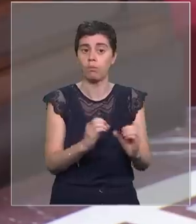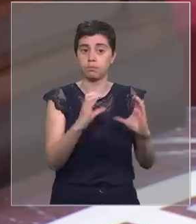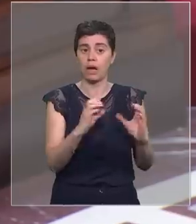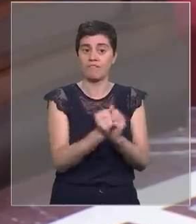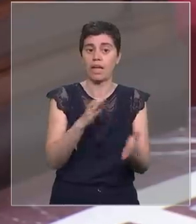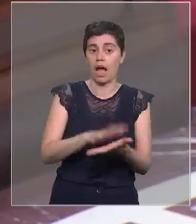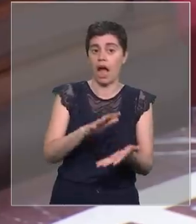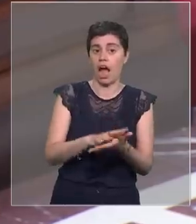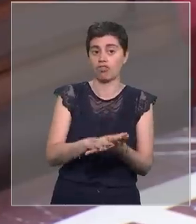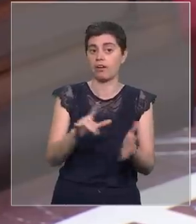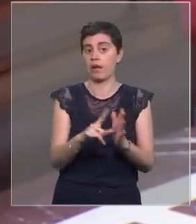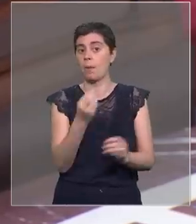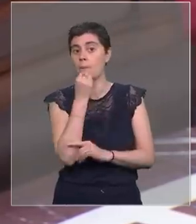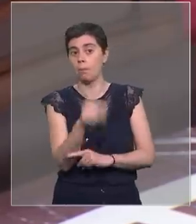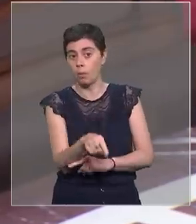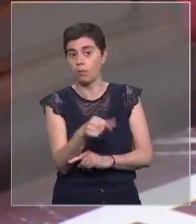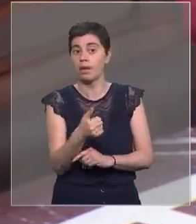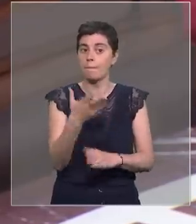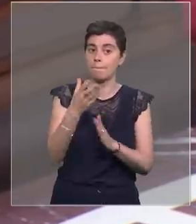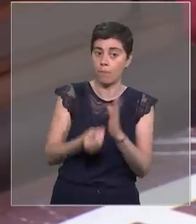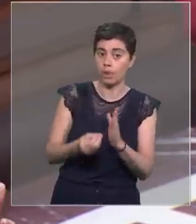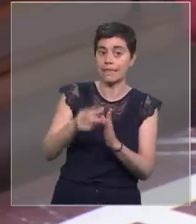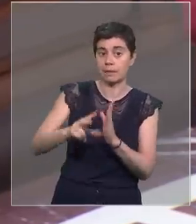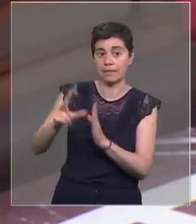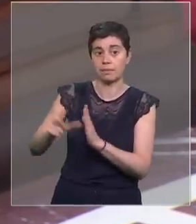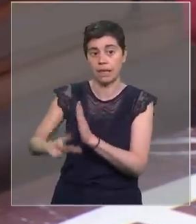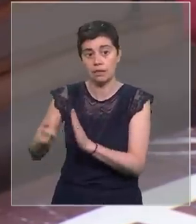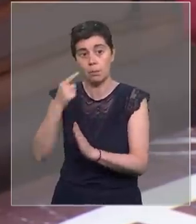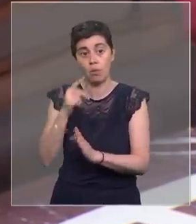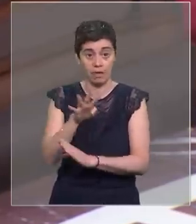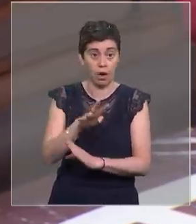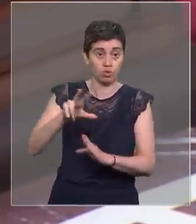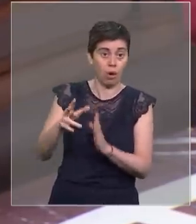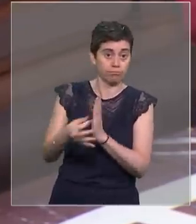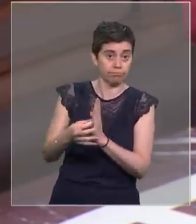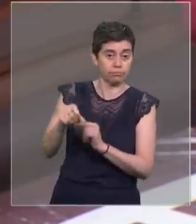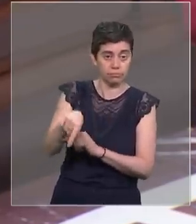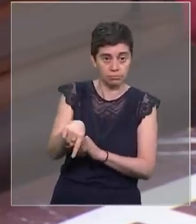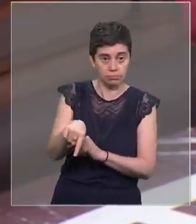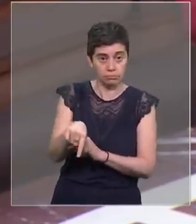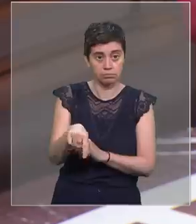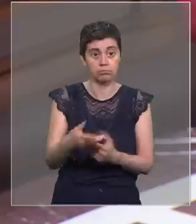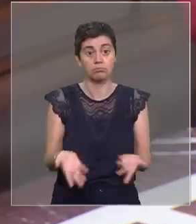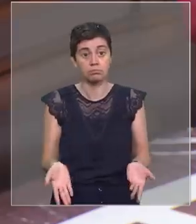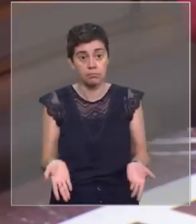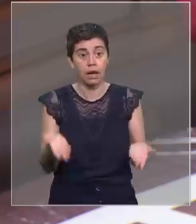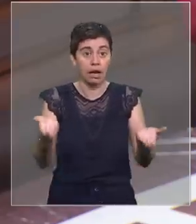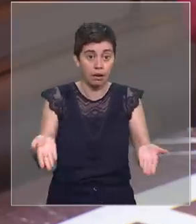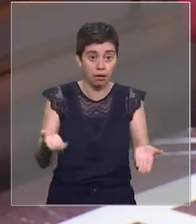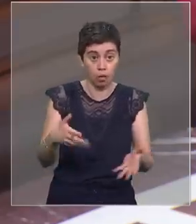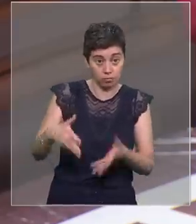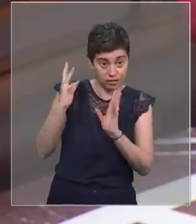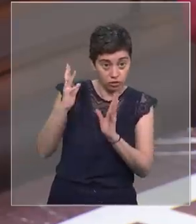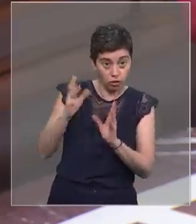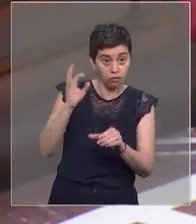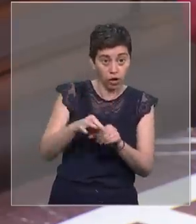atteint l'âge légal, mais qu'il manquera des trimestres nécessaires pour aller aux 43 annuités qui ont été votées il y a une dizaine d'années, alors même que vous étiez